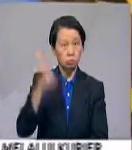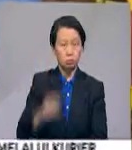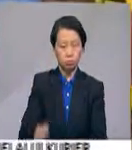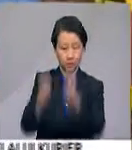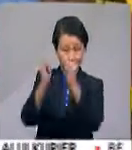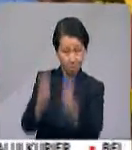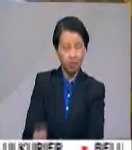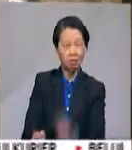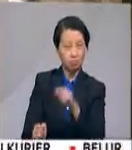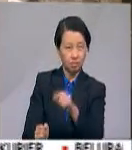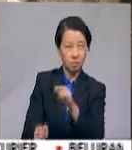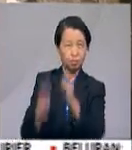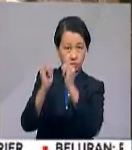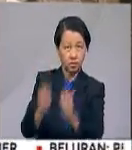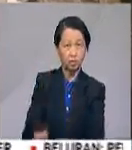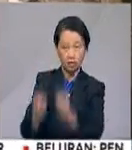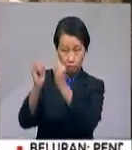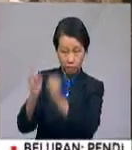individu-individu